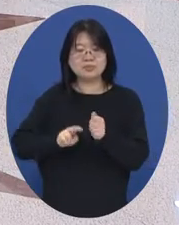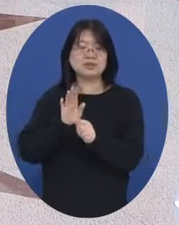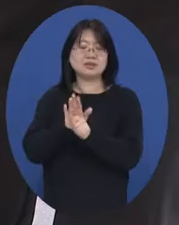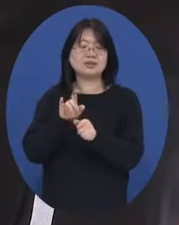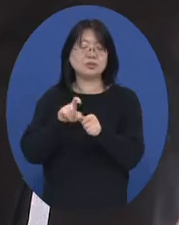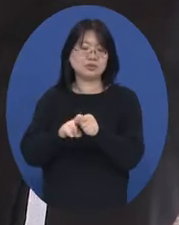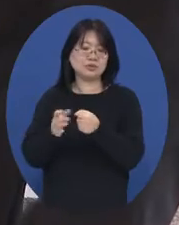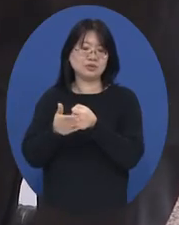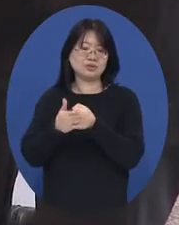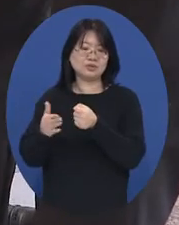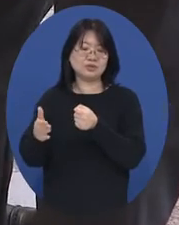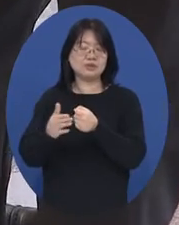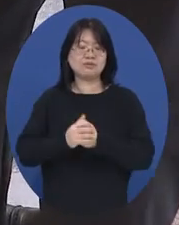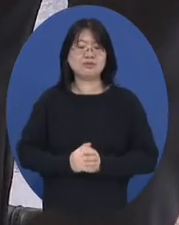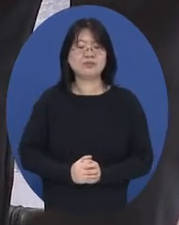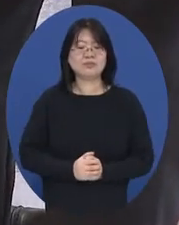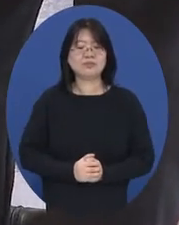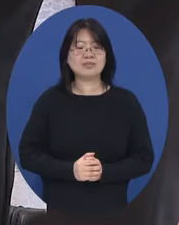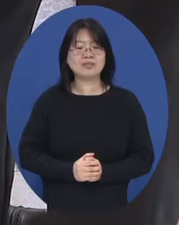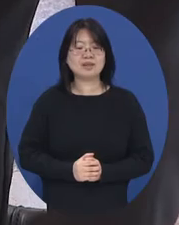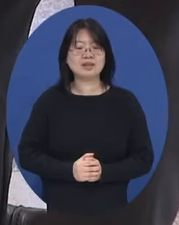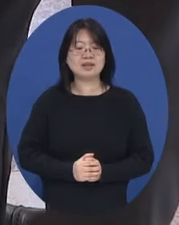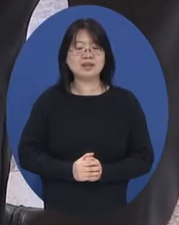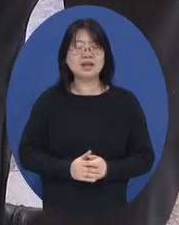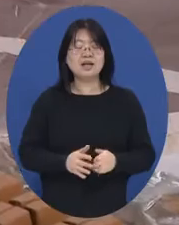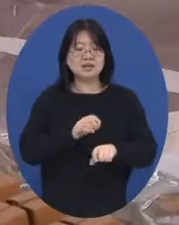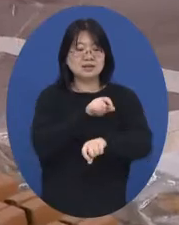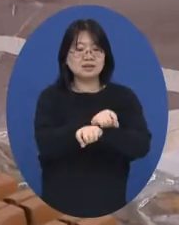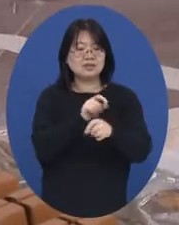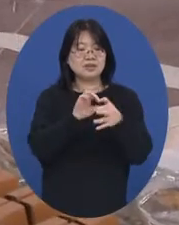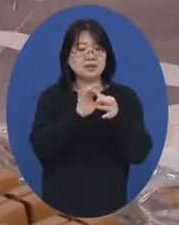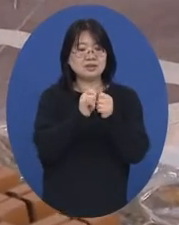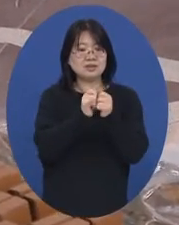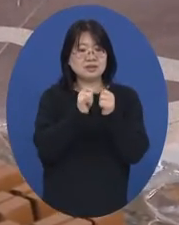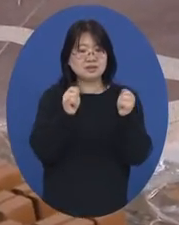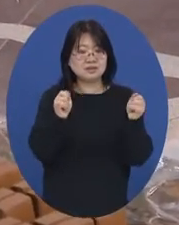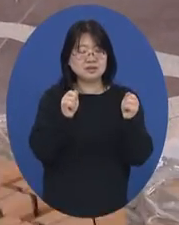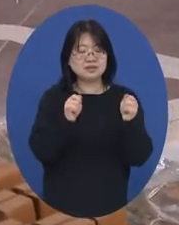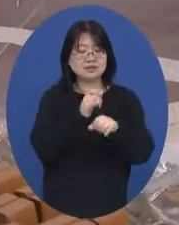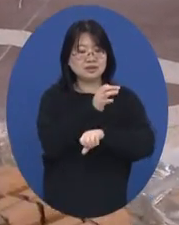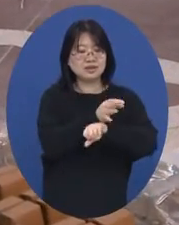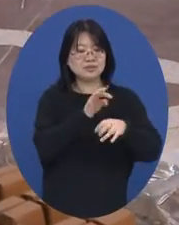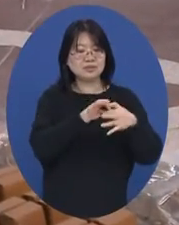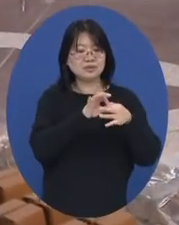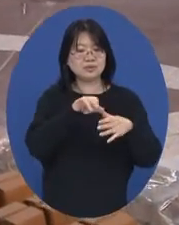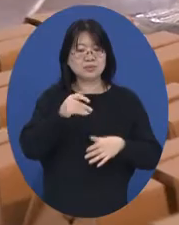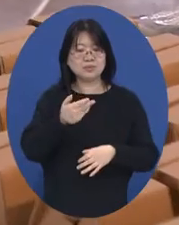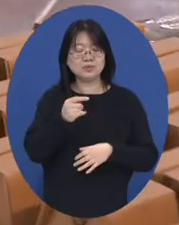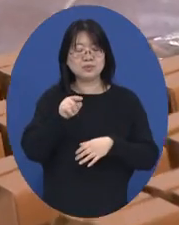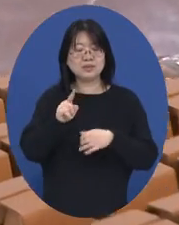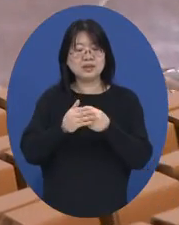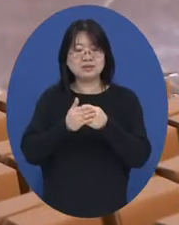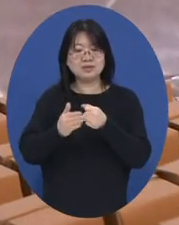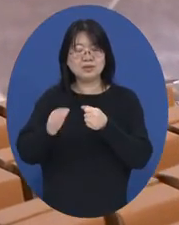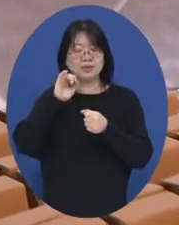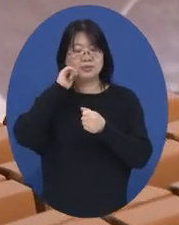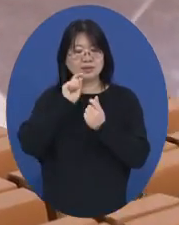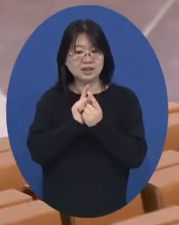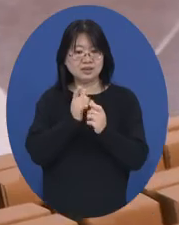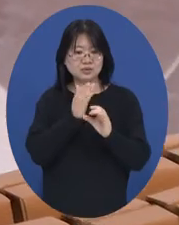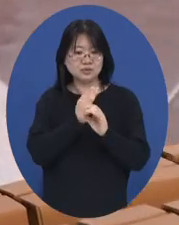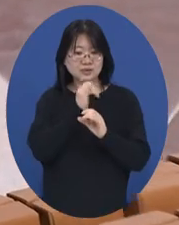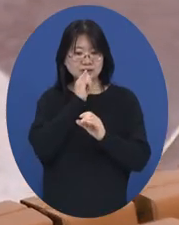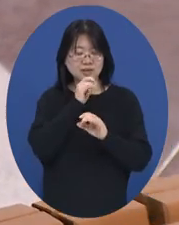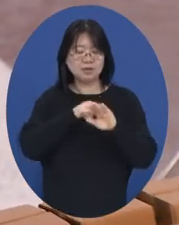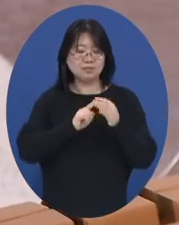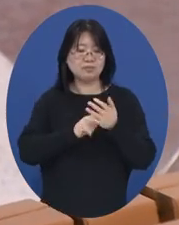행사입니다. 임시회 기간을 맞아 의회를 찾은 도의원과 직원들은 농산물 구매를 통해 코로나19로 어려움을 겪고 있는